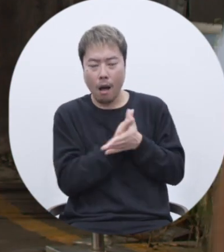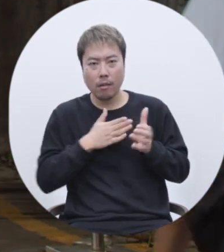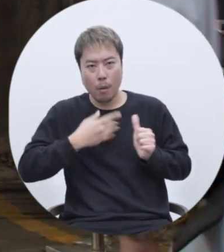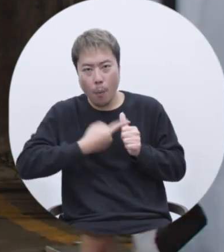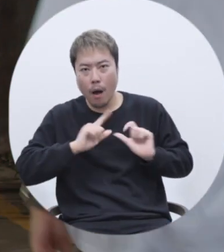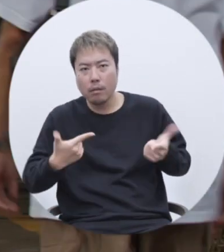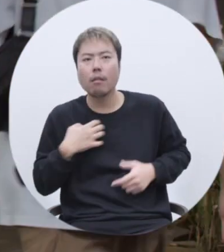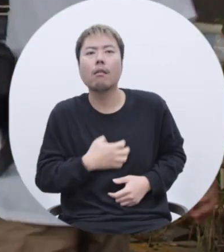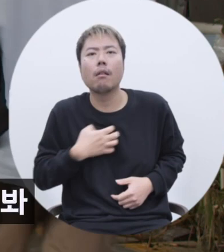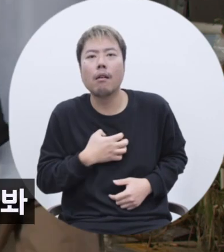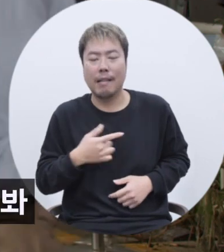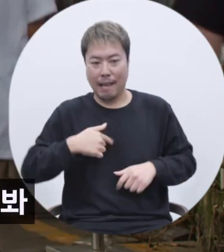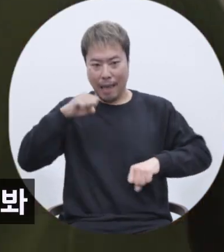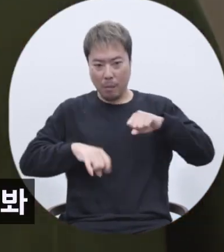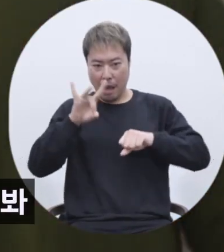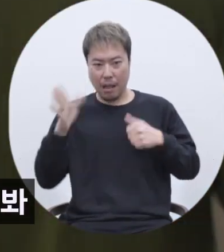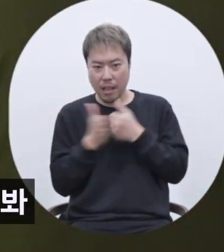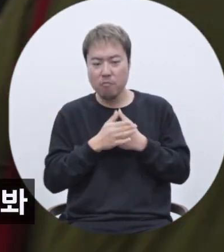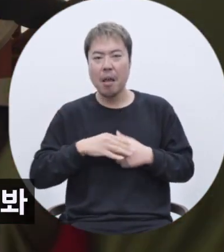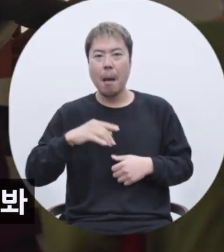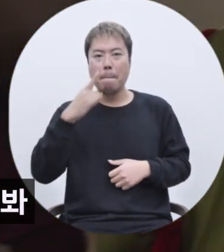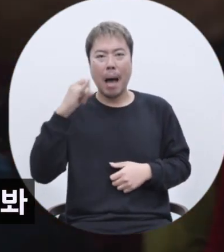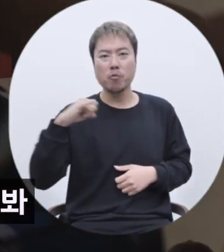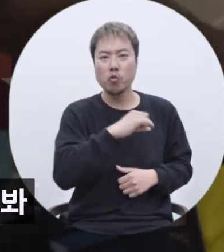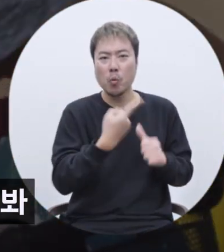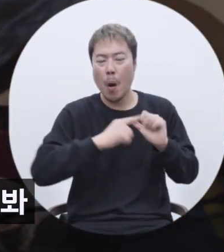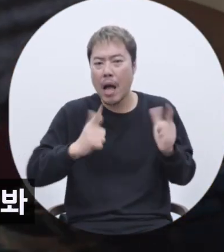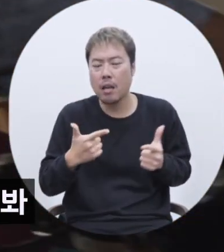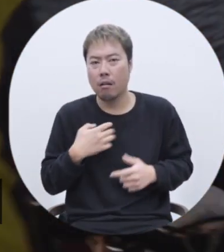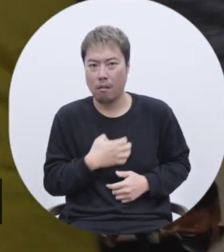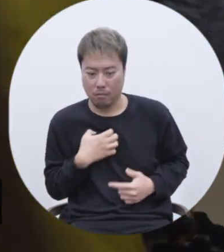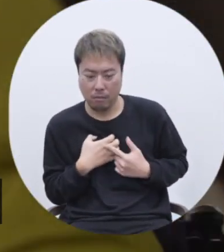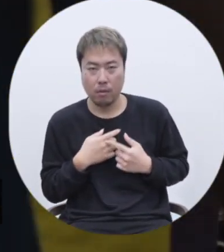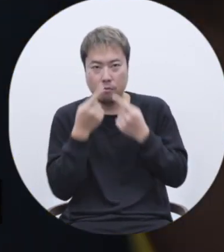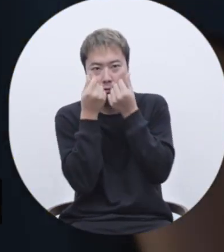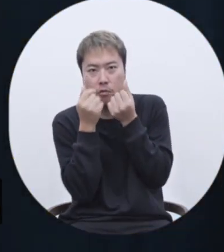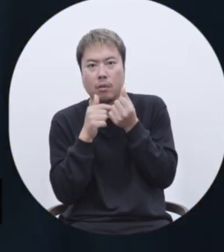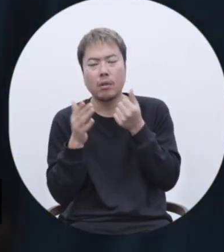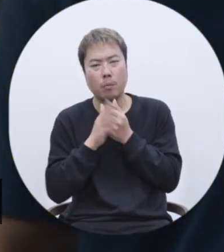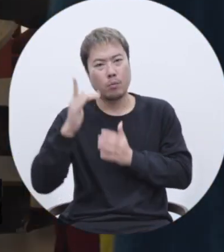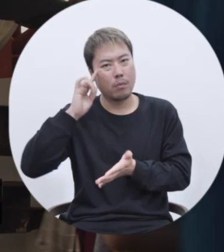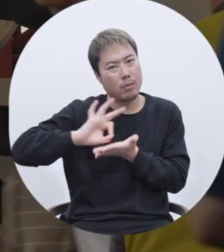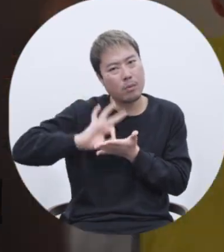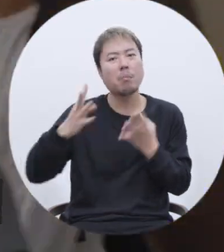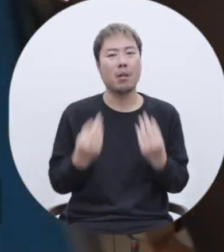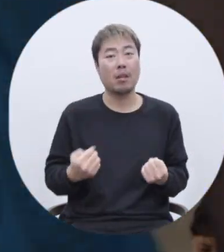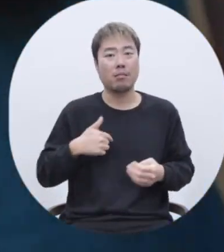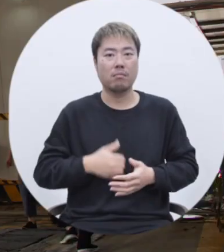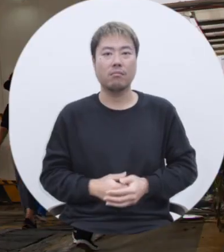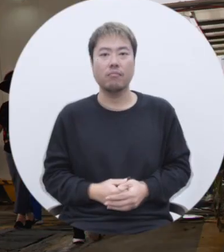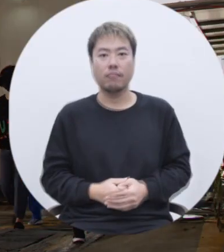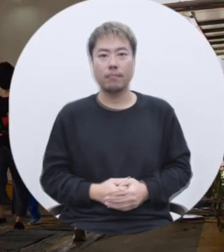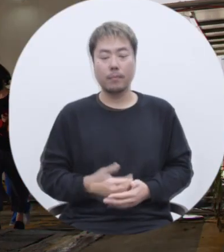나에게 돌아올까봐 그런 내가 한 자그마한 행동이 그런 맘충이라는 소리를 들을까봐 사실 요새는 그런 게 되게 신경이